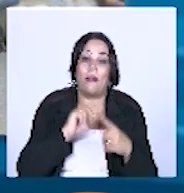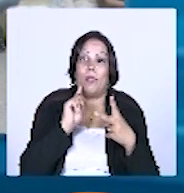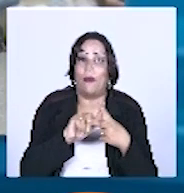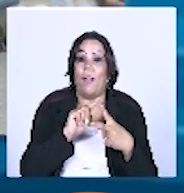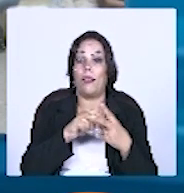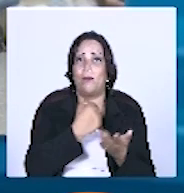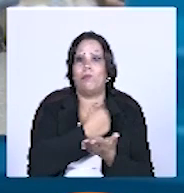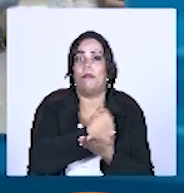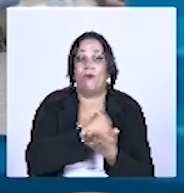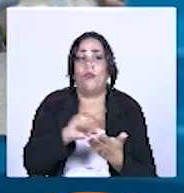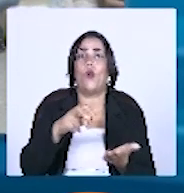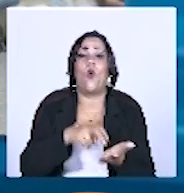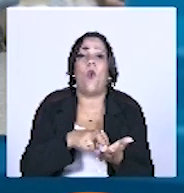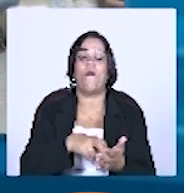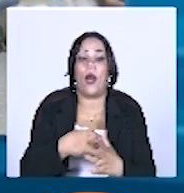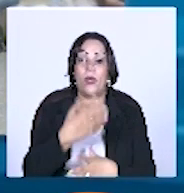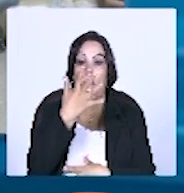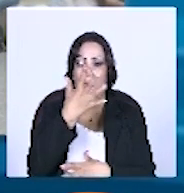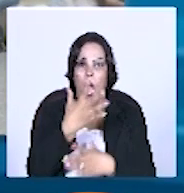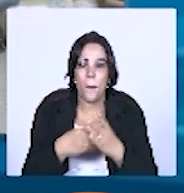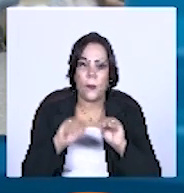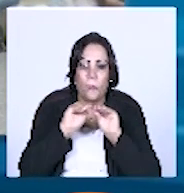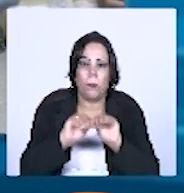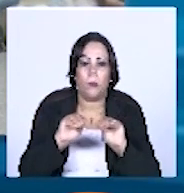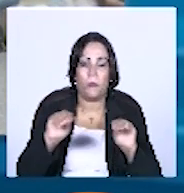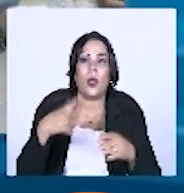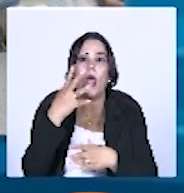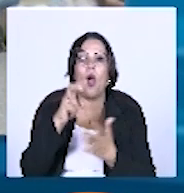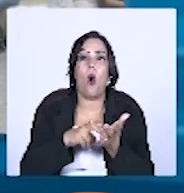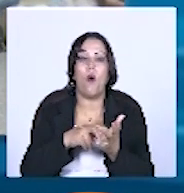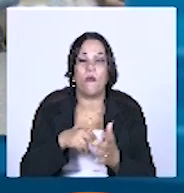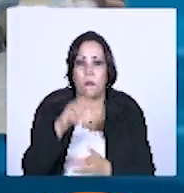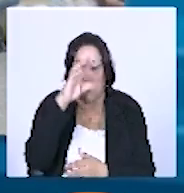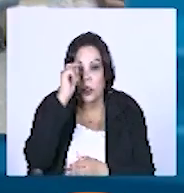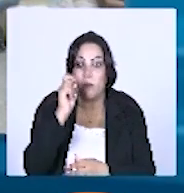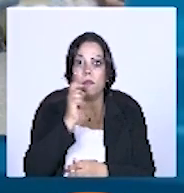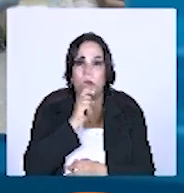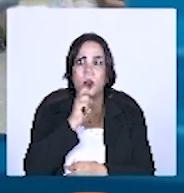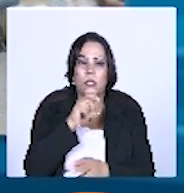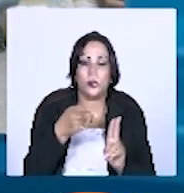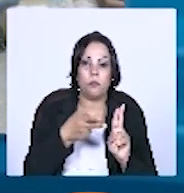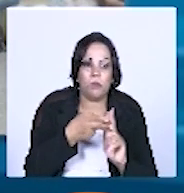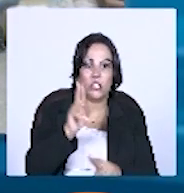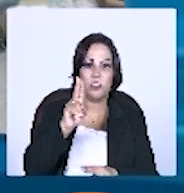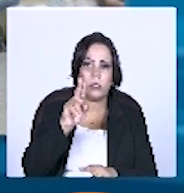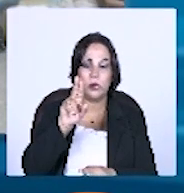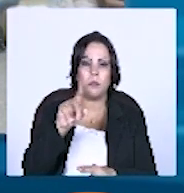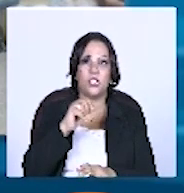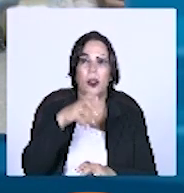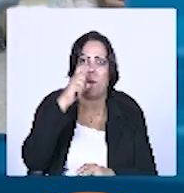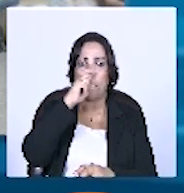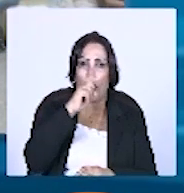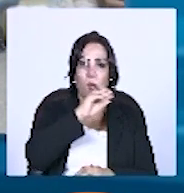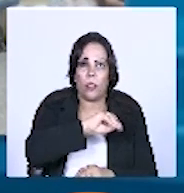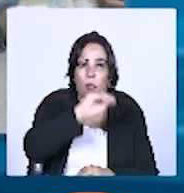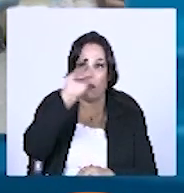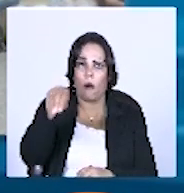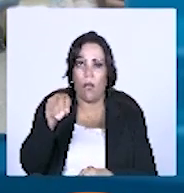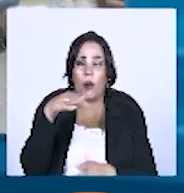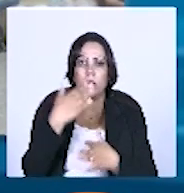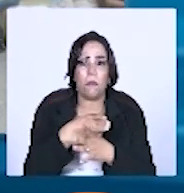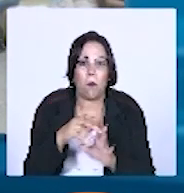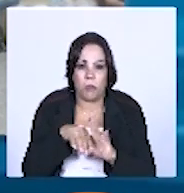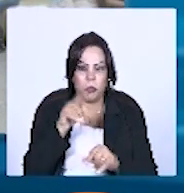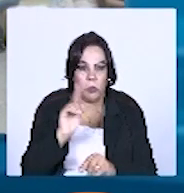احنا بنربي احيانا ابنائنا على الخوف يعني البنت اللي هتروح من قريه لقريه عشان تتعلم مش هيحصل لها حاجه يعني حتى لو ركبت